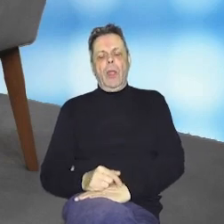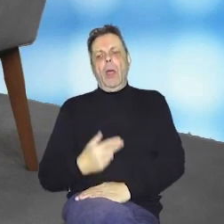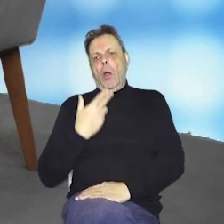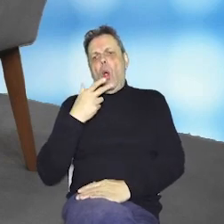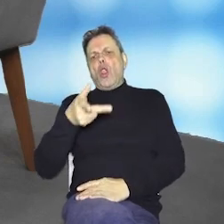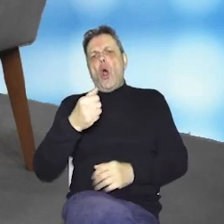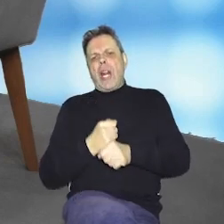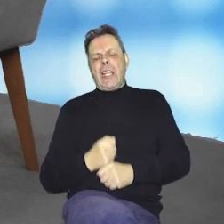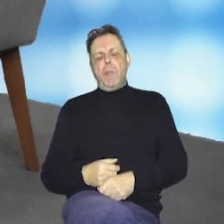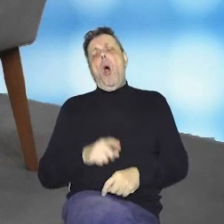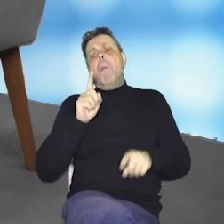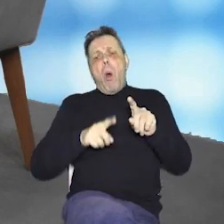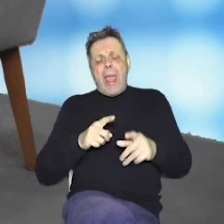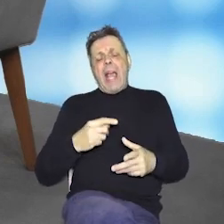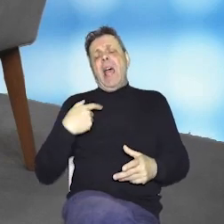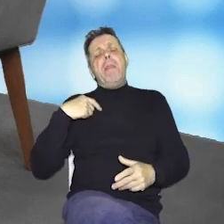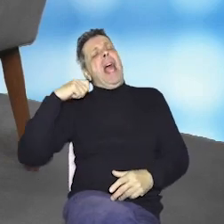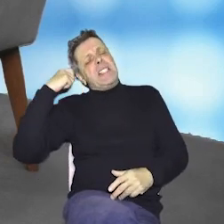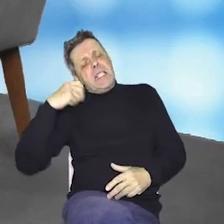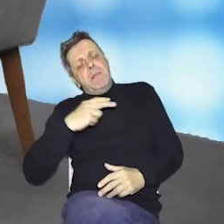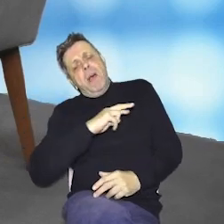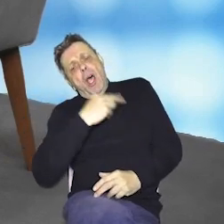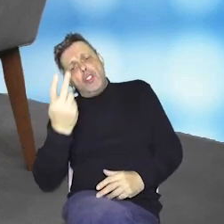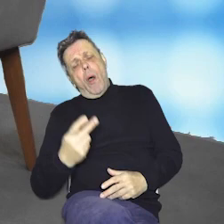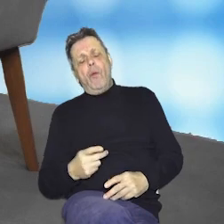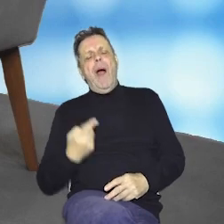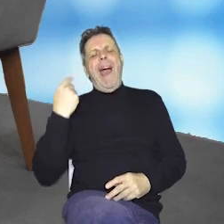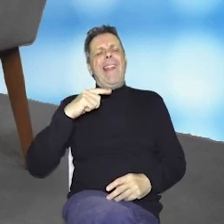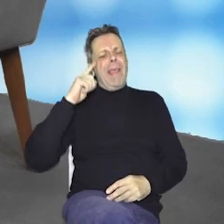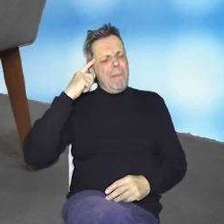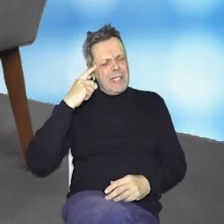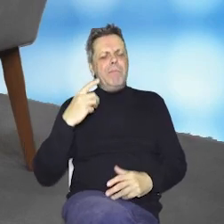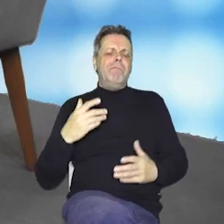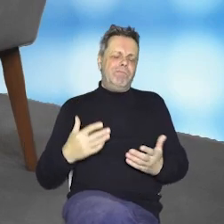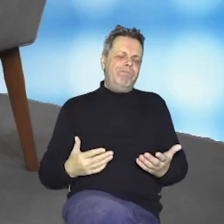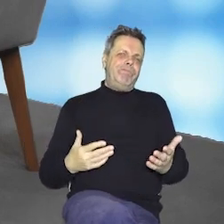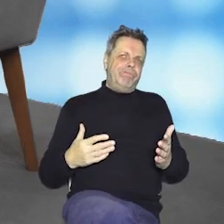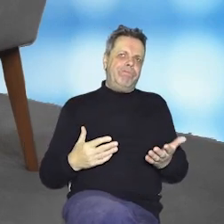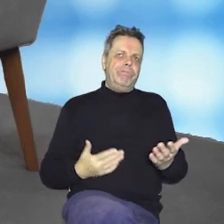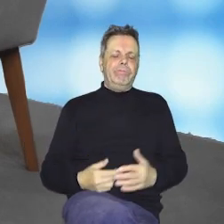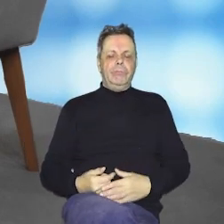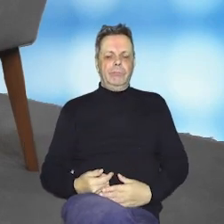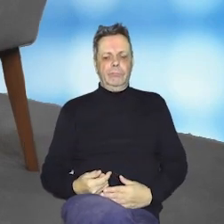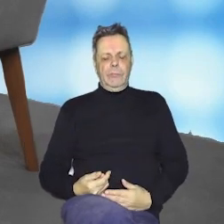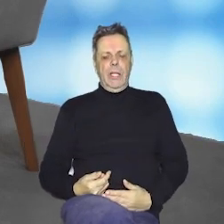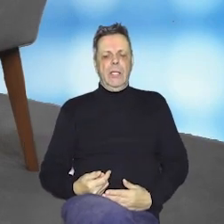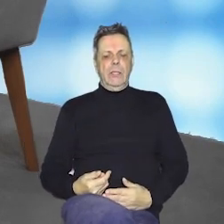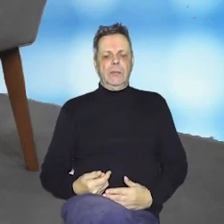Tako da, evo, ponekad zovu, međutim, mislim da bi trebali... Mislim da niste atraktivni s tom pričom?